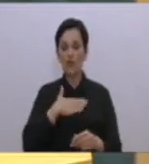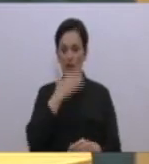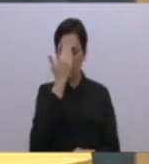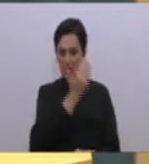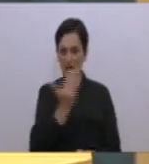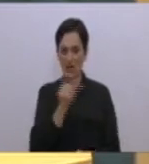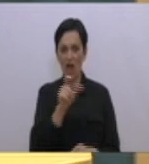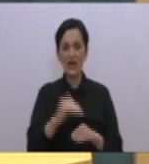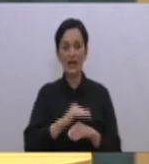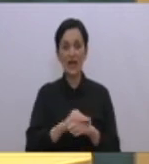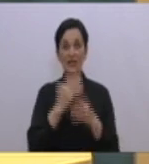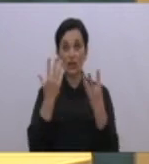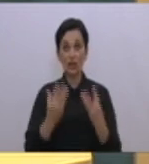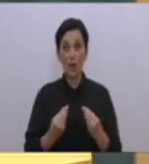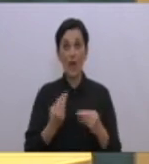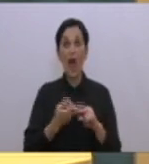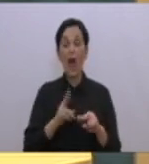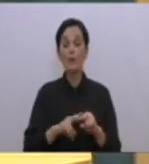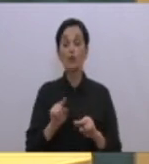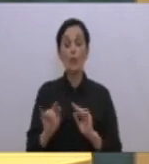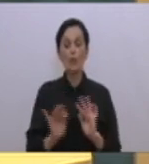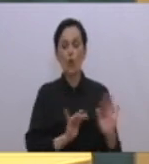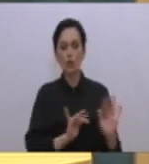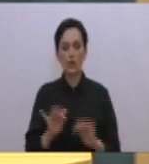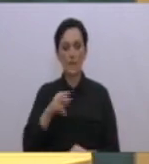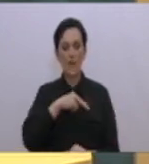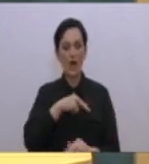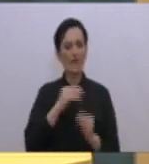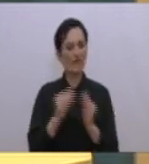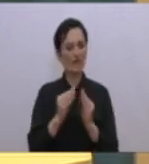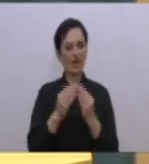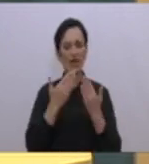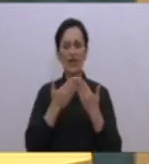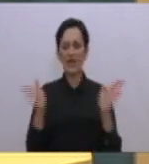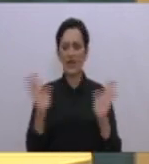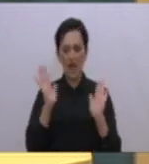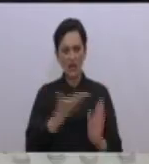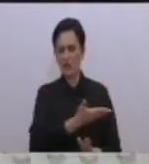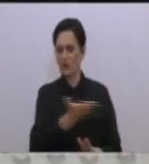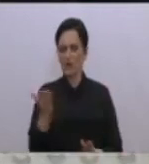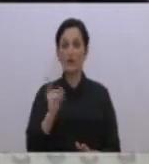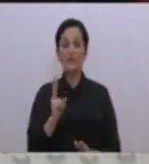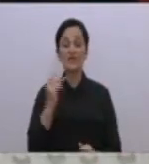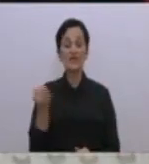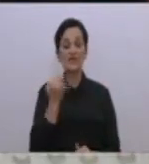ხალხის კეთილდღეობა. Ამიტომ ამ პროცესში პარლამენტი კვლავაც ღია იქნება ყველასთვის, ვინც